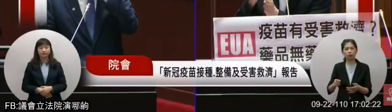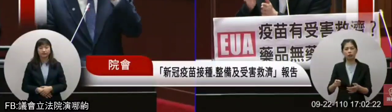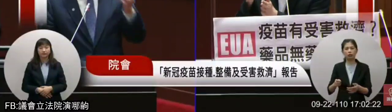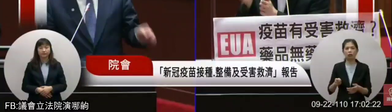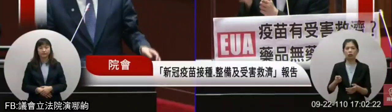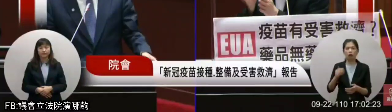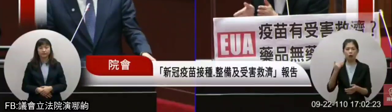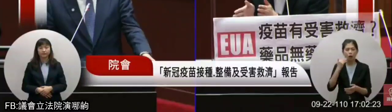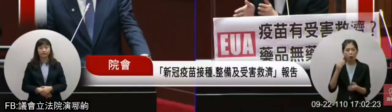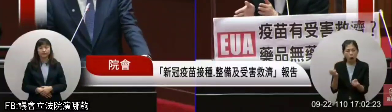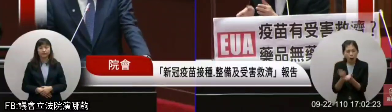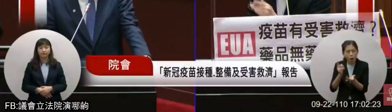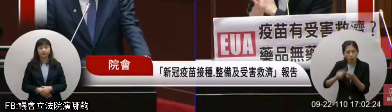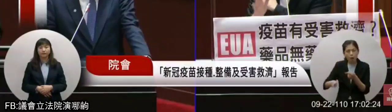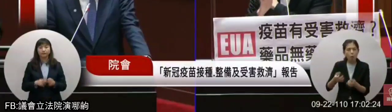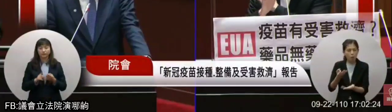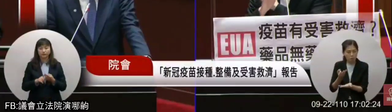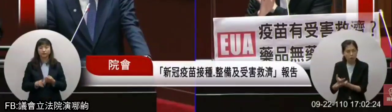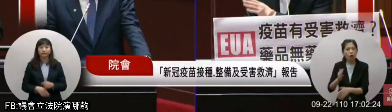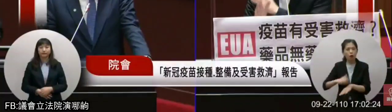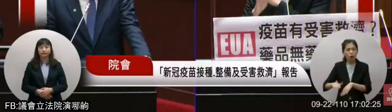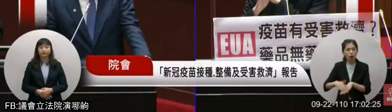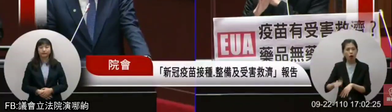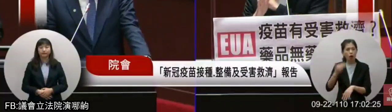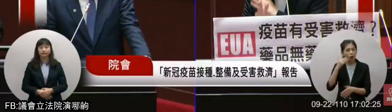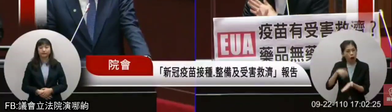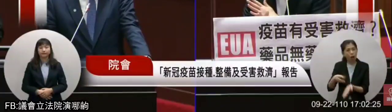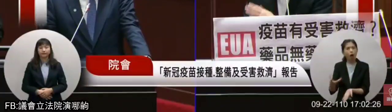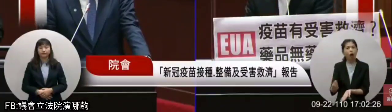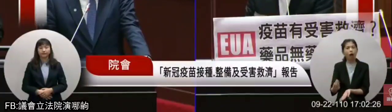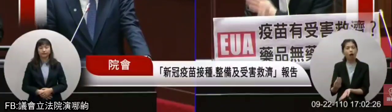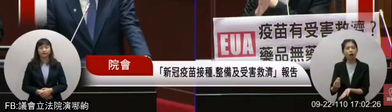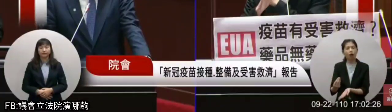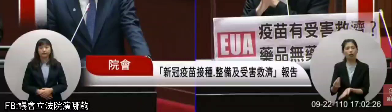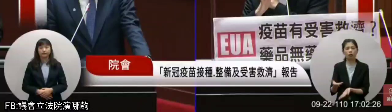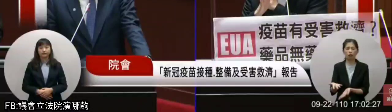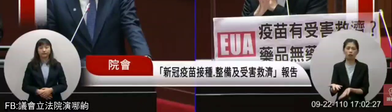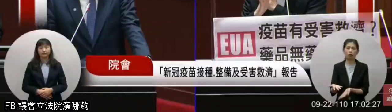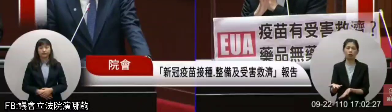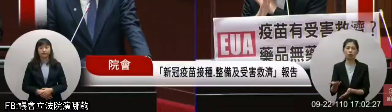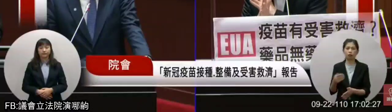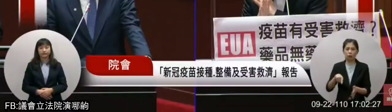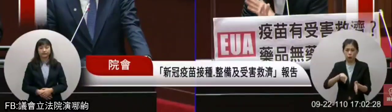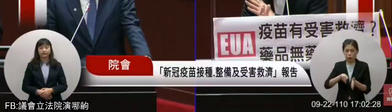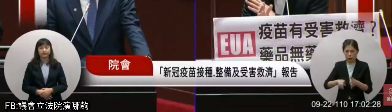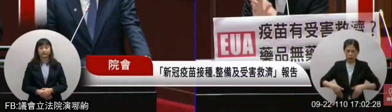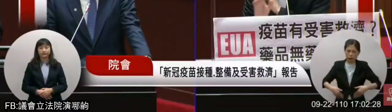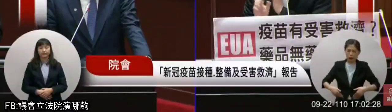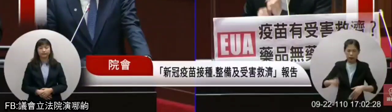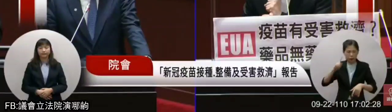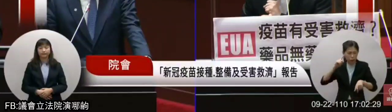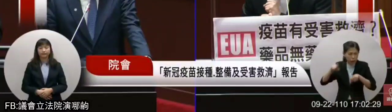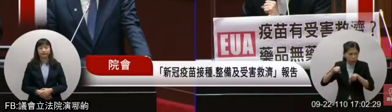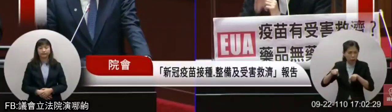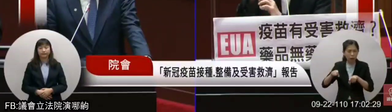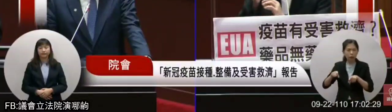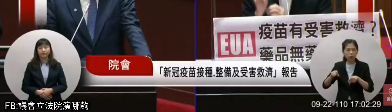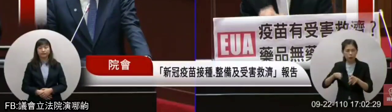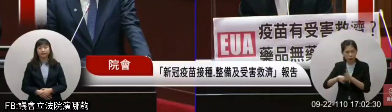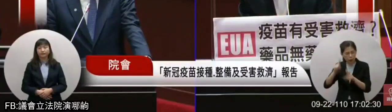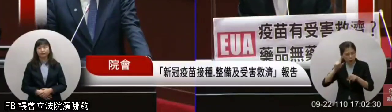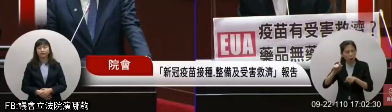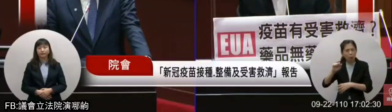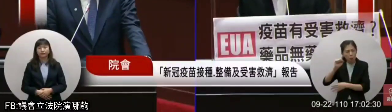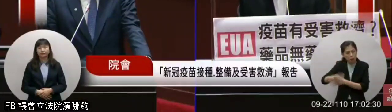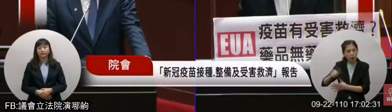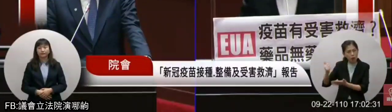要害救济。 对， 否则是不行的。就是说，你专案去核准制造或专案去核准输入都不行啊。当然有你刚刚讲的